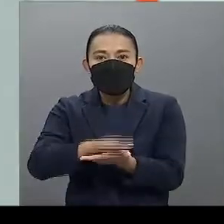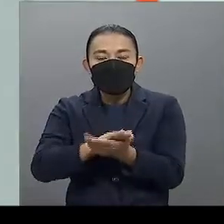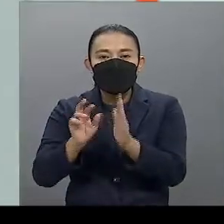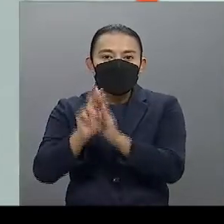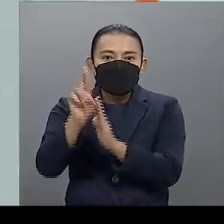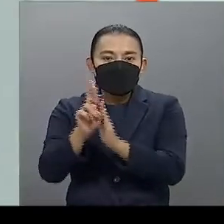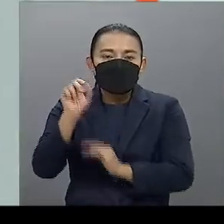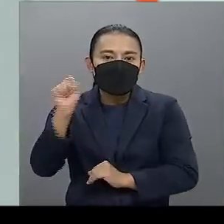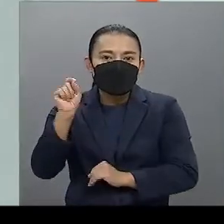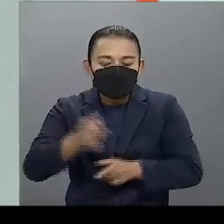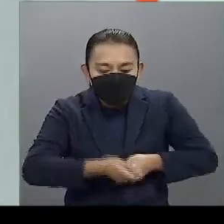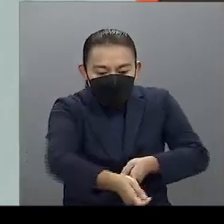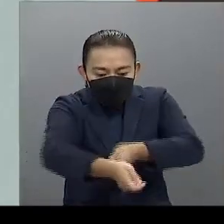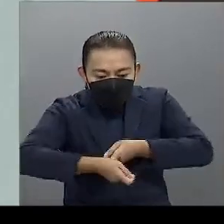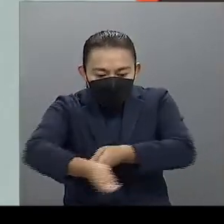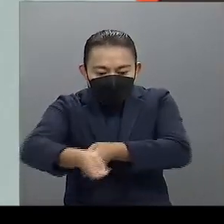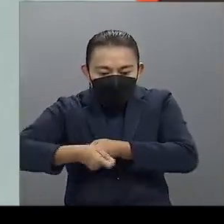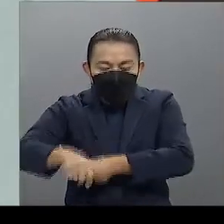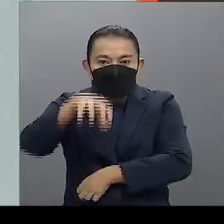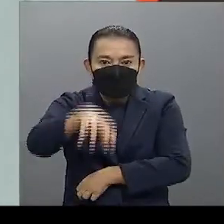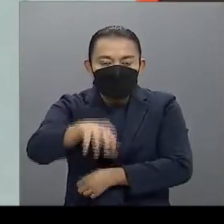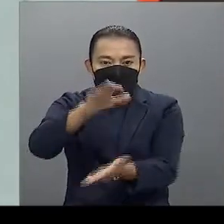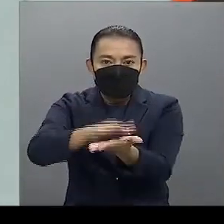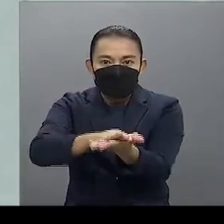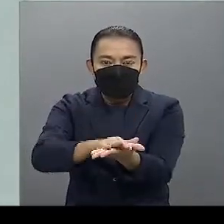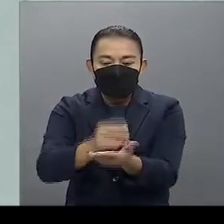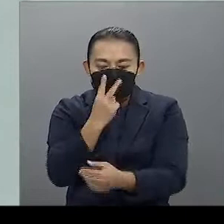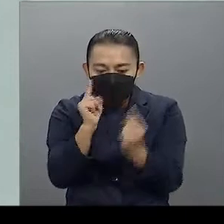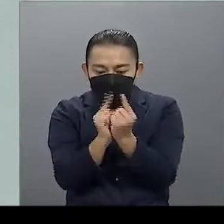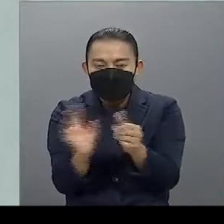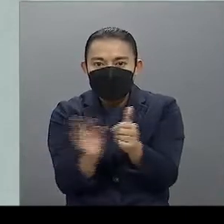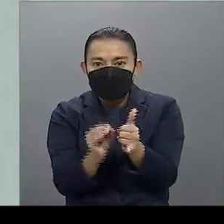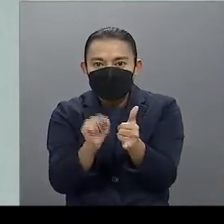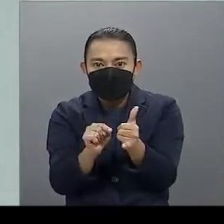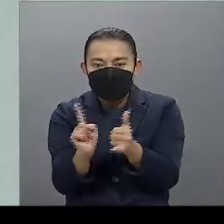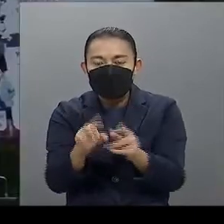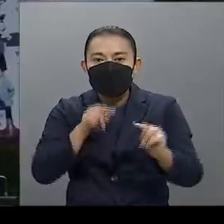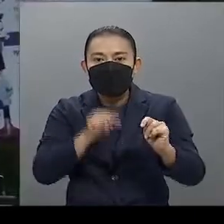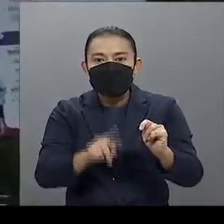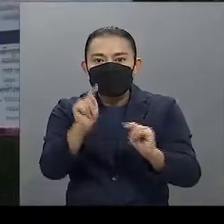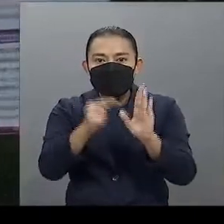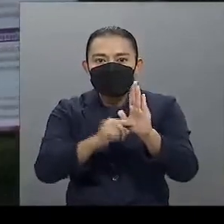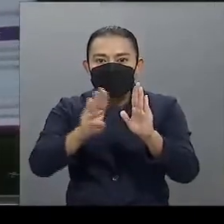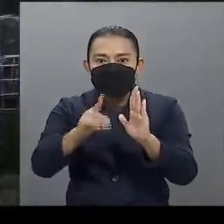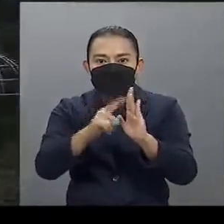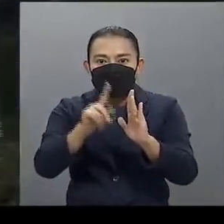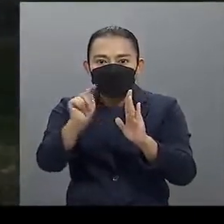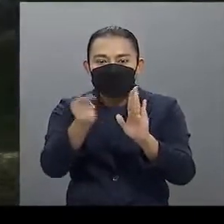ความสะอาดอาคารเรียนค่ะหลังจากที่พบนักเรียนติดเครดิตจากเคาน์เตอร์ตำบลตับเต่าอำเภอเทิงค่ะอ่ะ